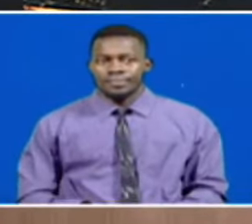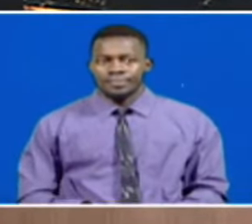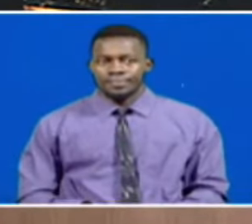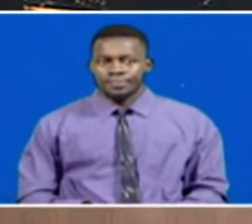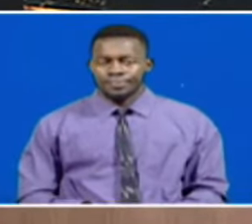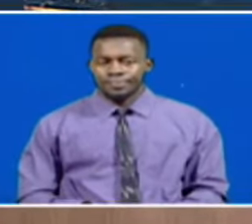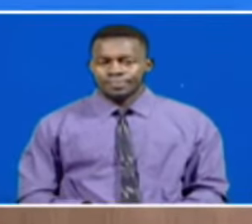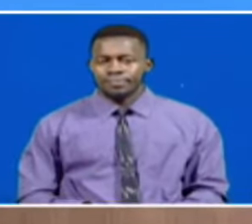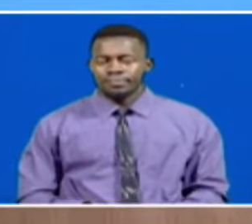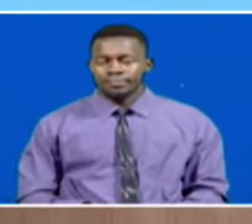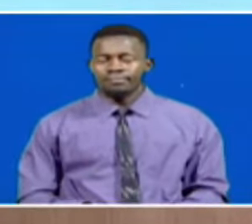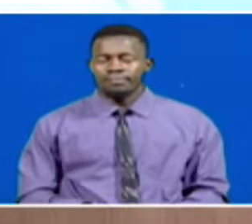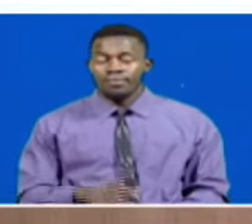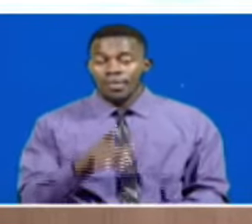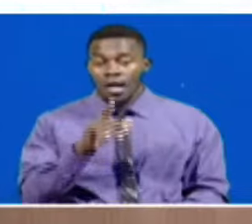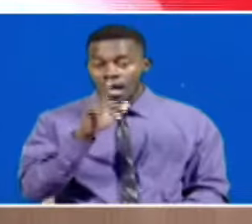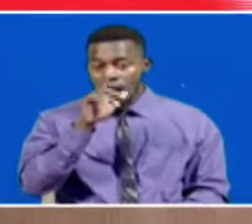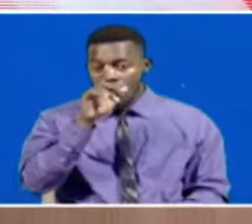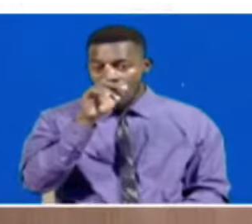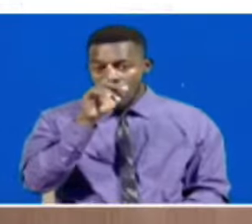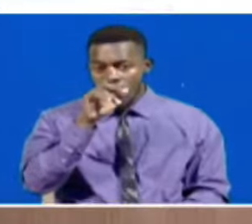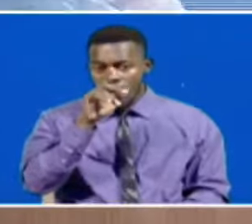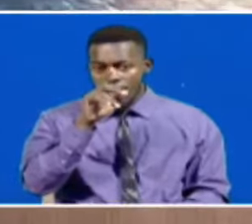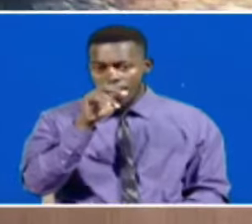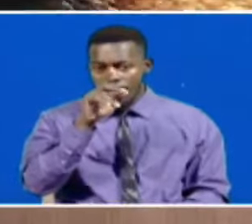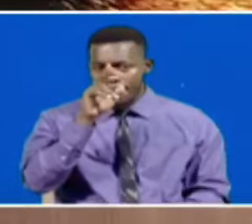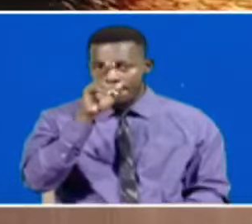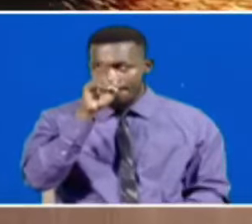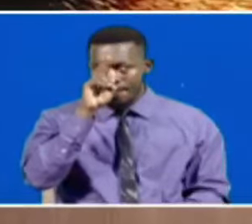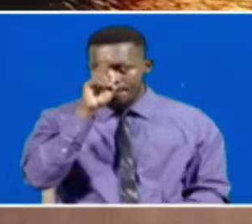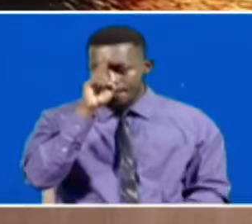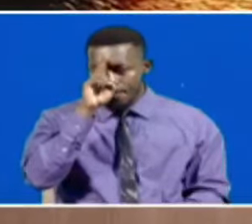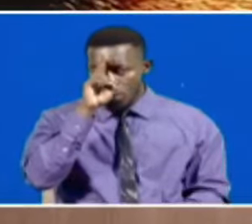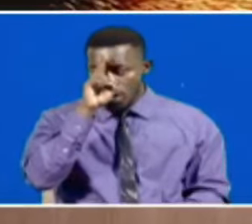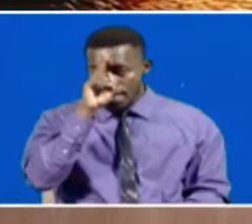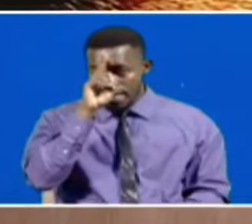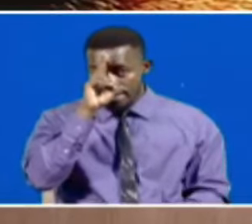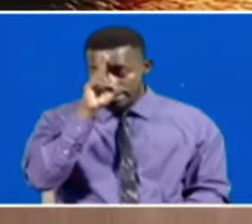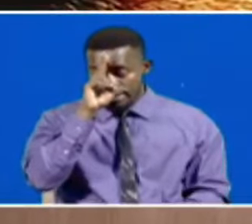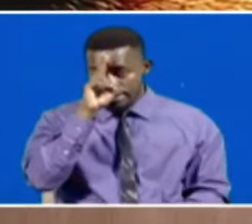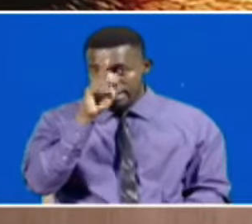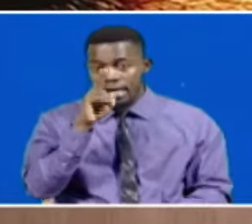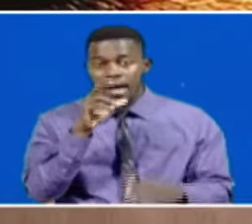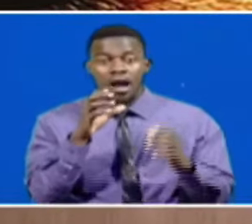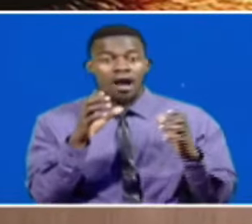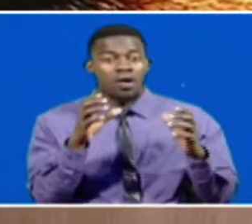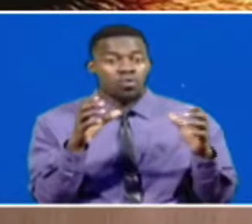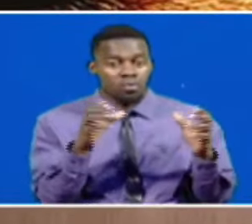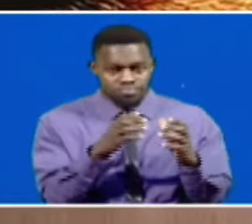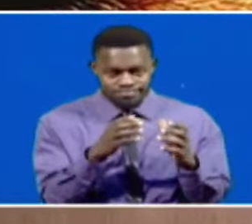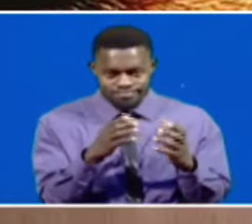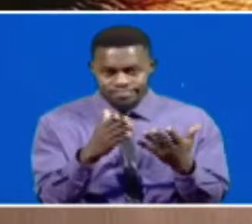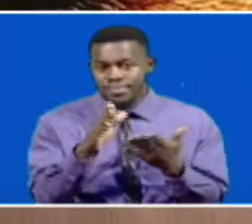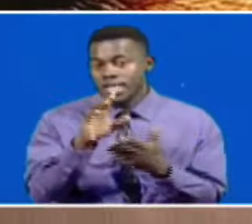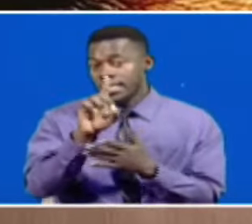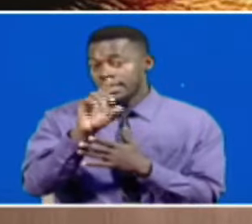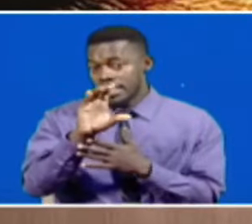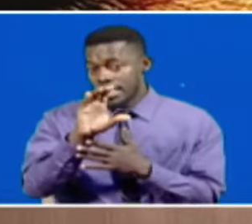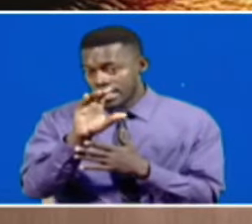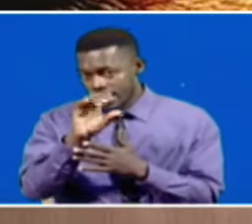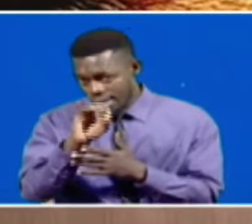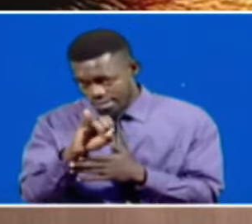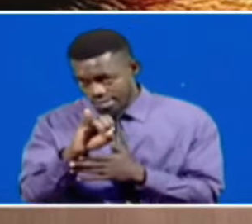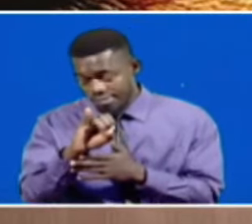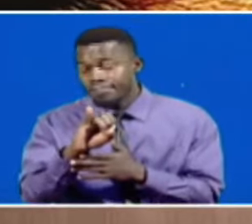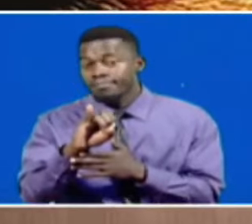mafisa Wa polisi Wa kito wanz kito cha uchungu wa makosa ya jinai